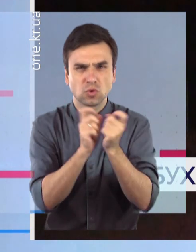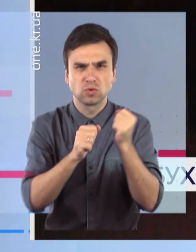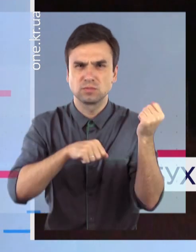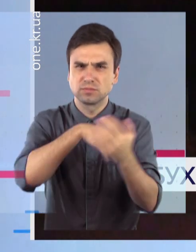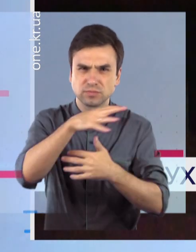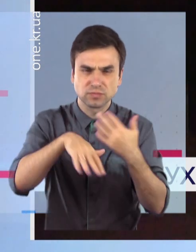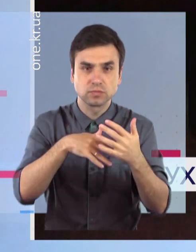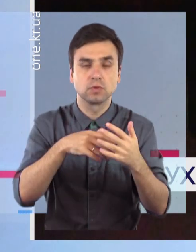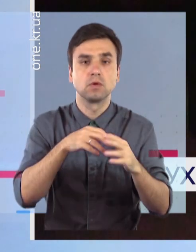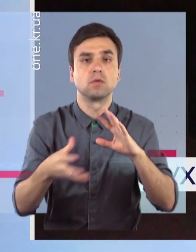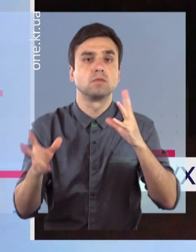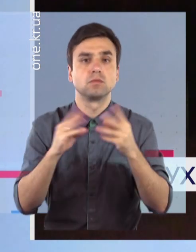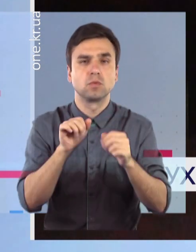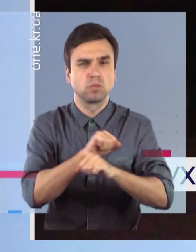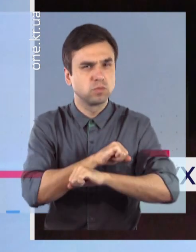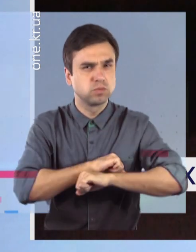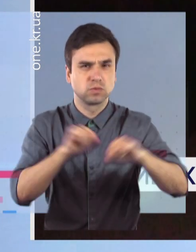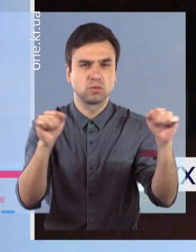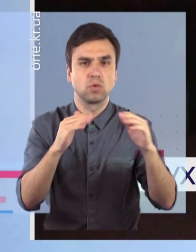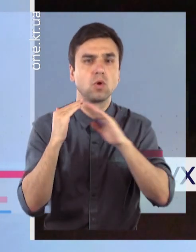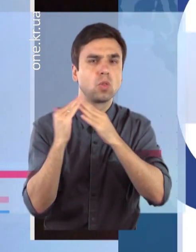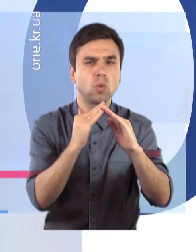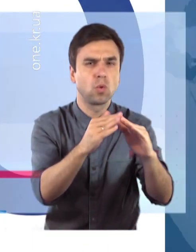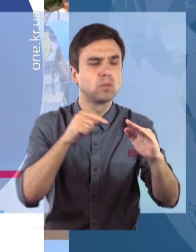такий, що було чутно аж у кінці вулиці.